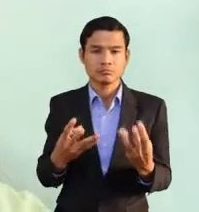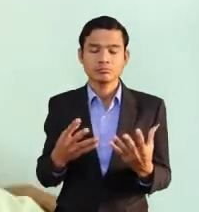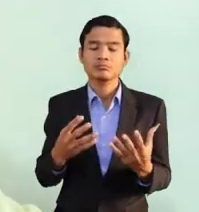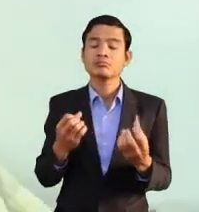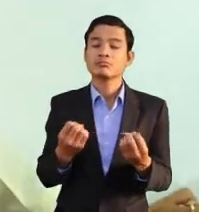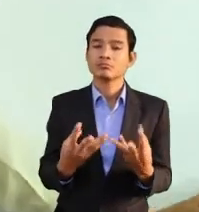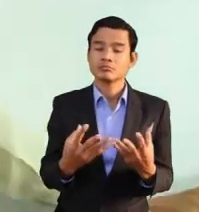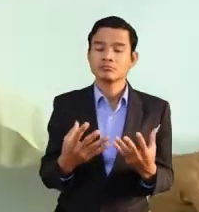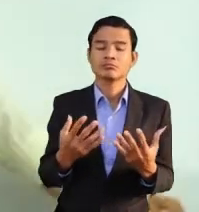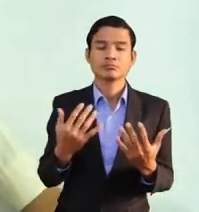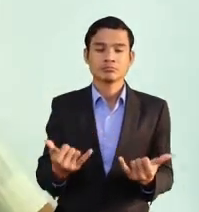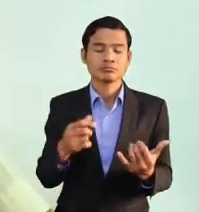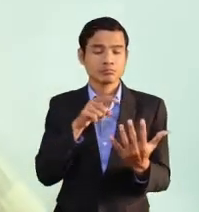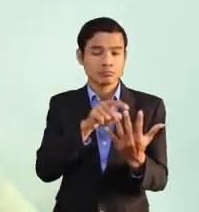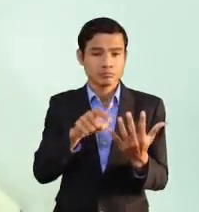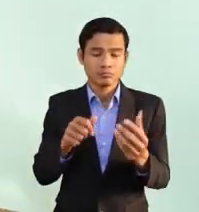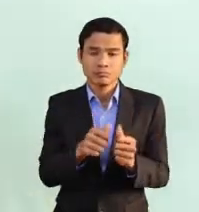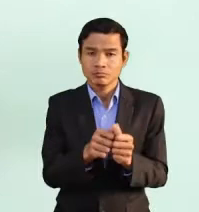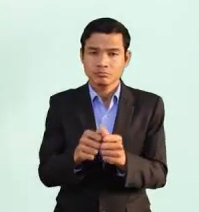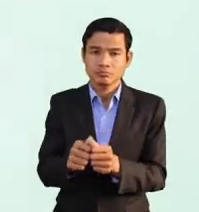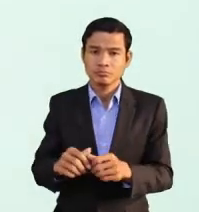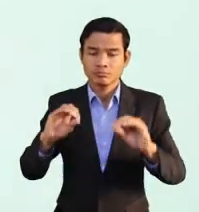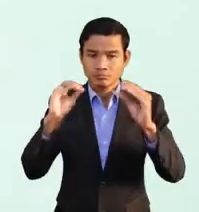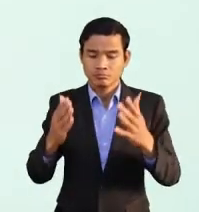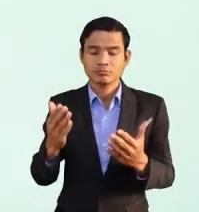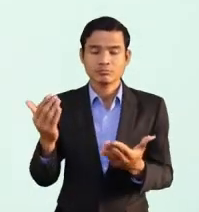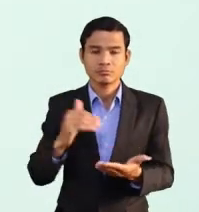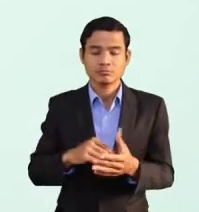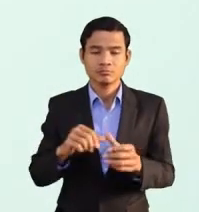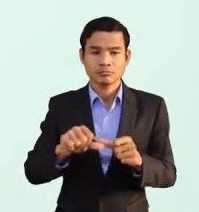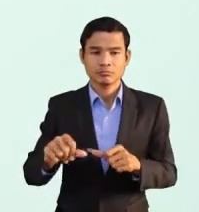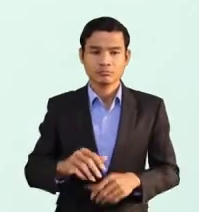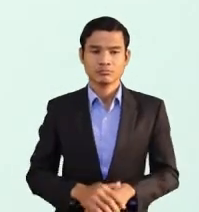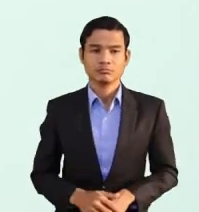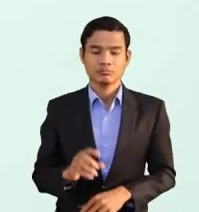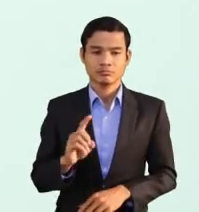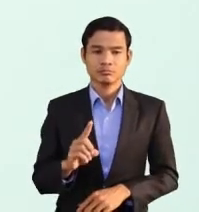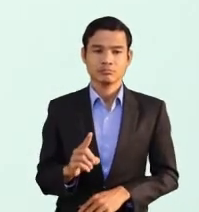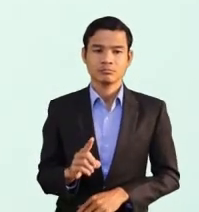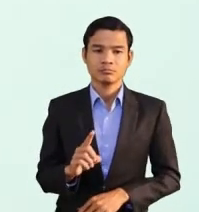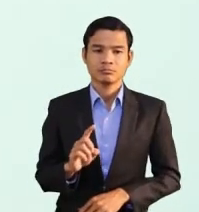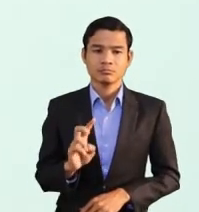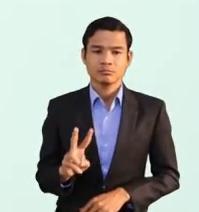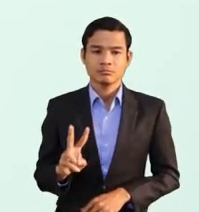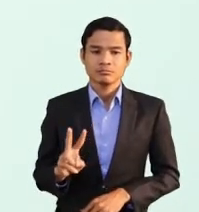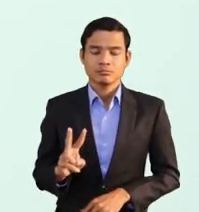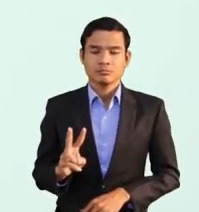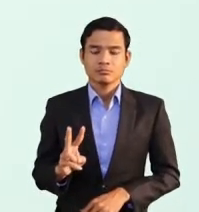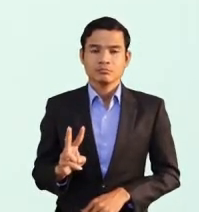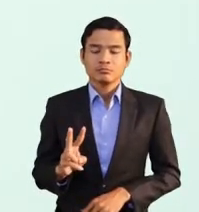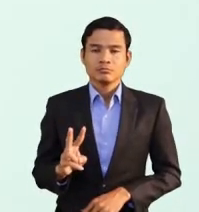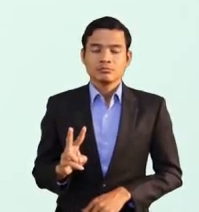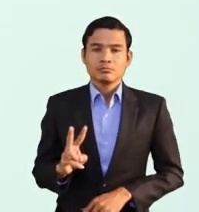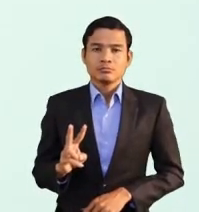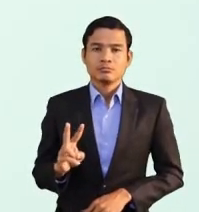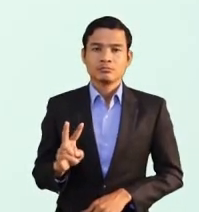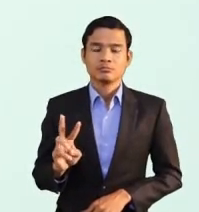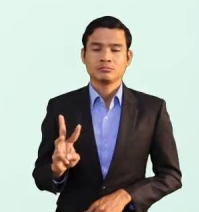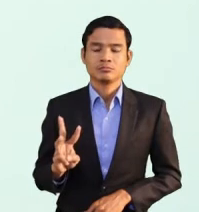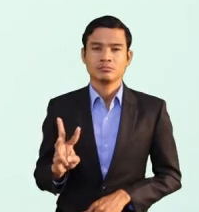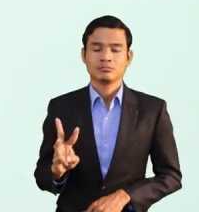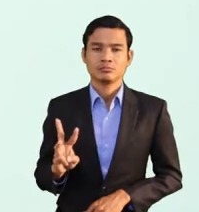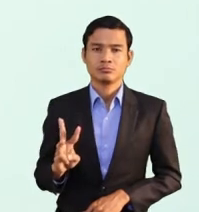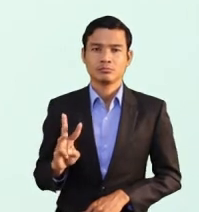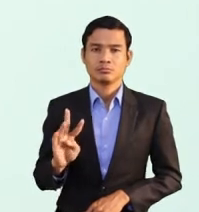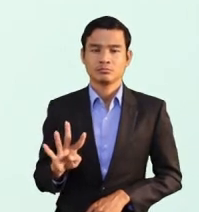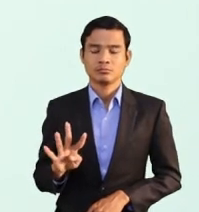chà rốt chứa mũi nâng nẹ cừu bằng tỏ tiệt nâng hồn á mũi tí